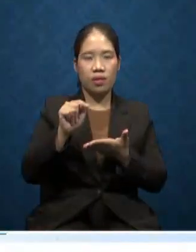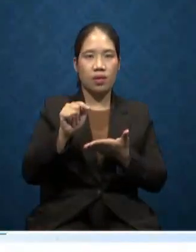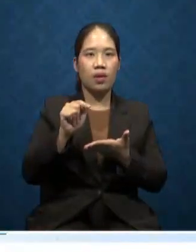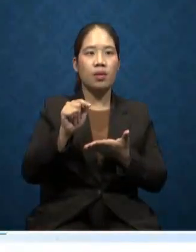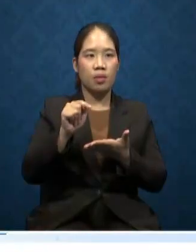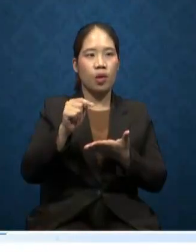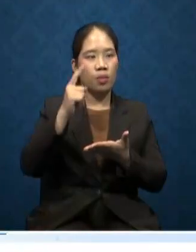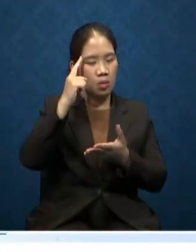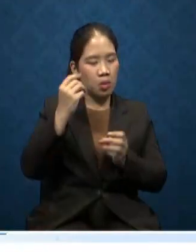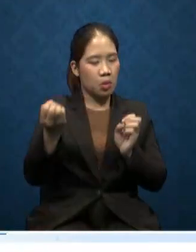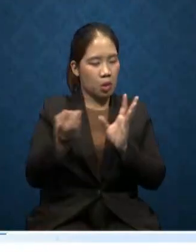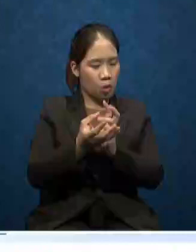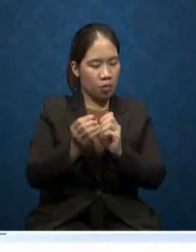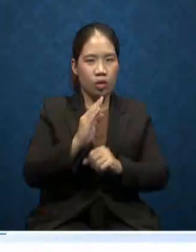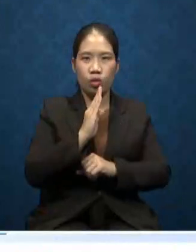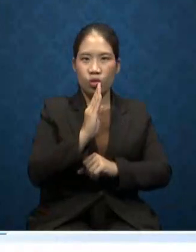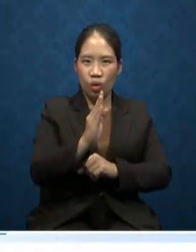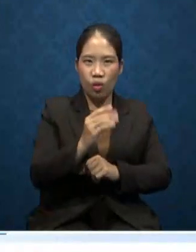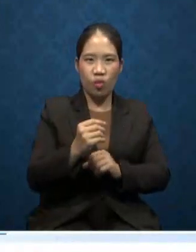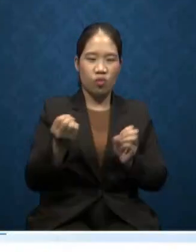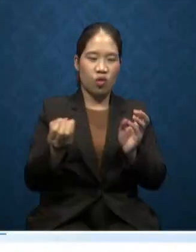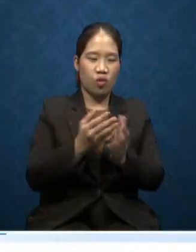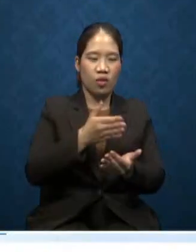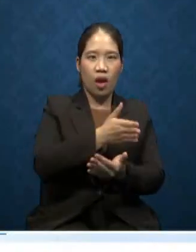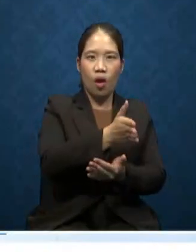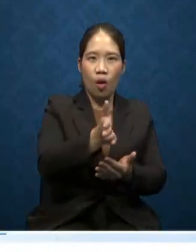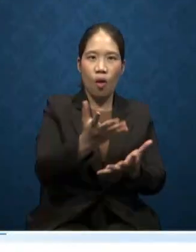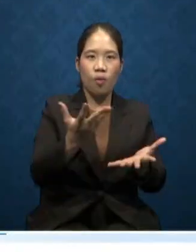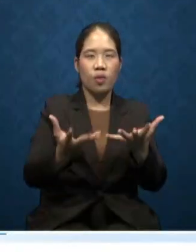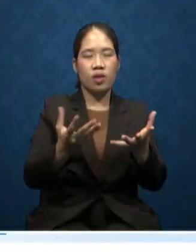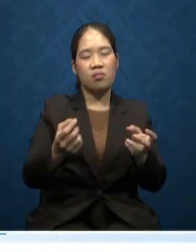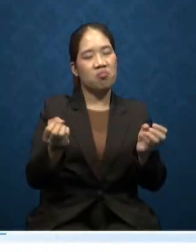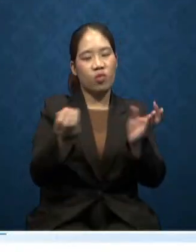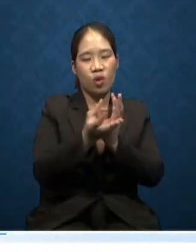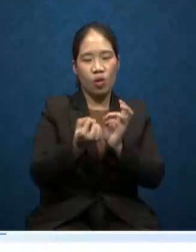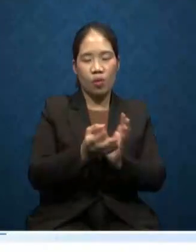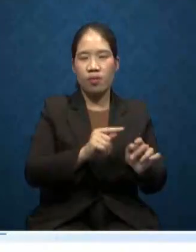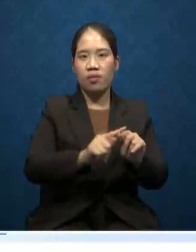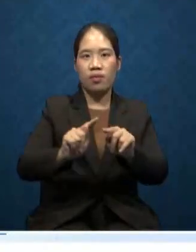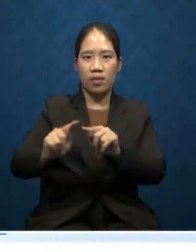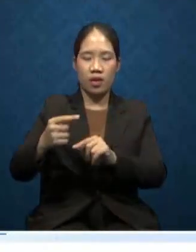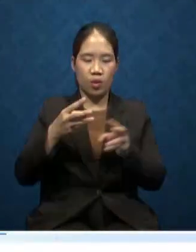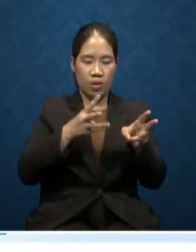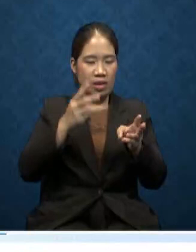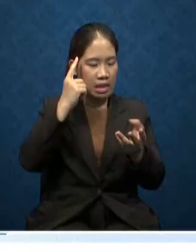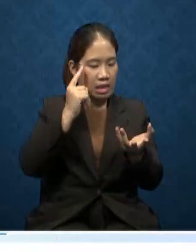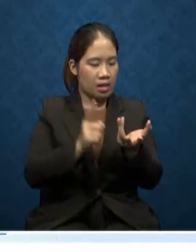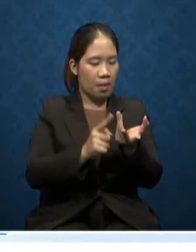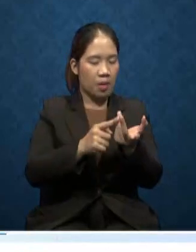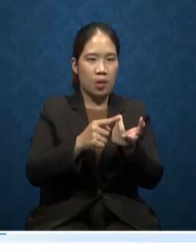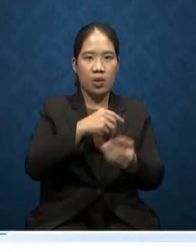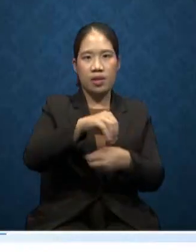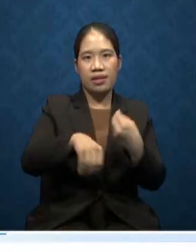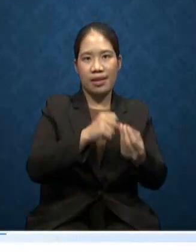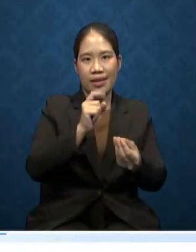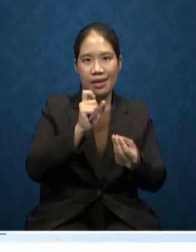มผลกระทบทางตรงีผลกระทบทางออม และก็มีผลกระทบเนี่ยวนำซึ่งในการคำนวนมูลค่าฐางรกิจ